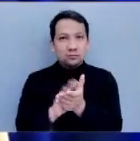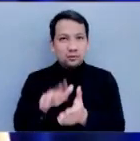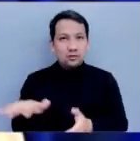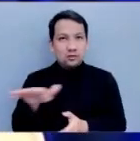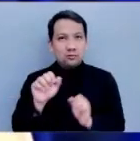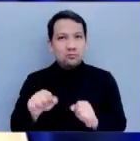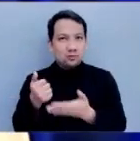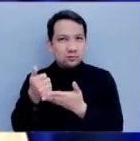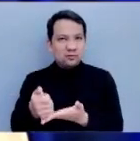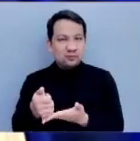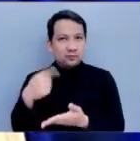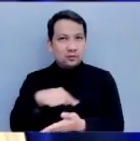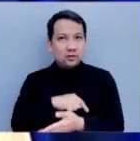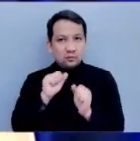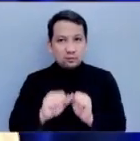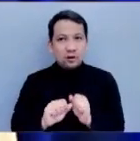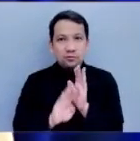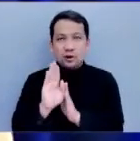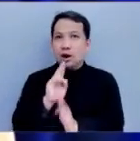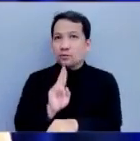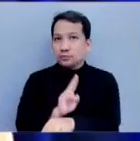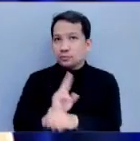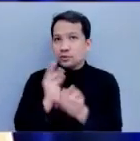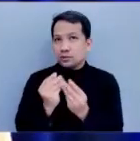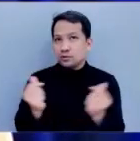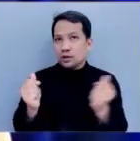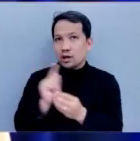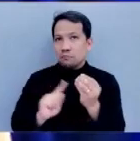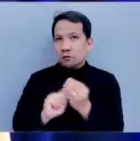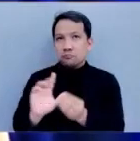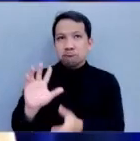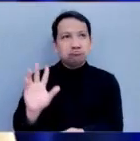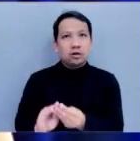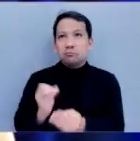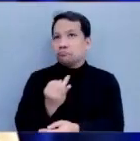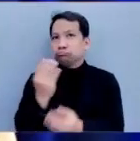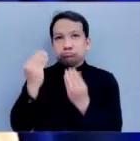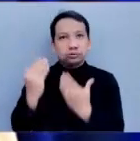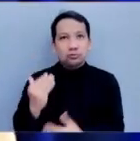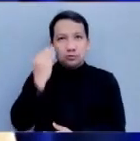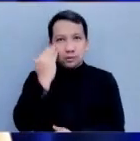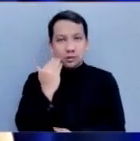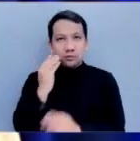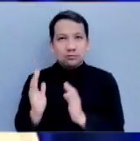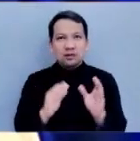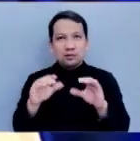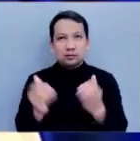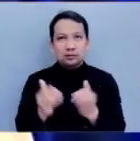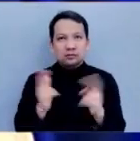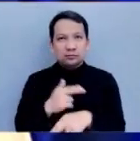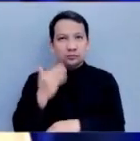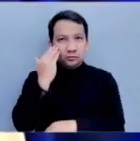will effectively and efficiently resolve yung issues, no, as to teacher shortage and classroom shortage in